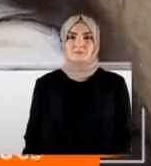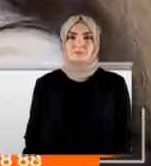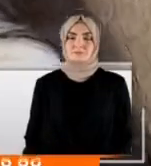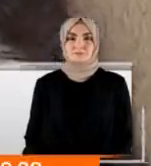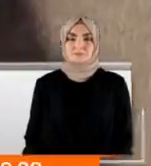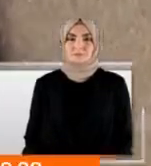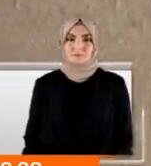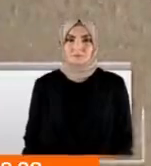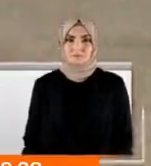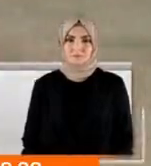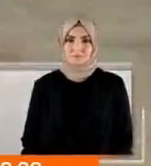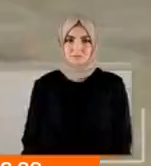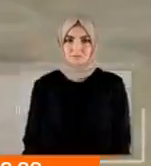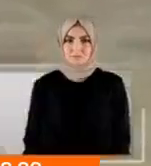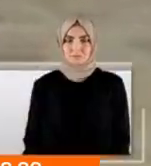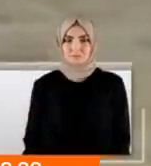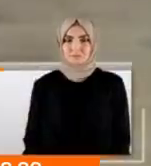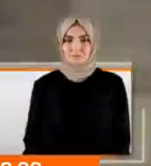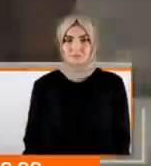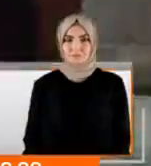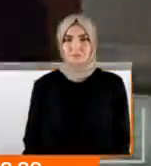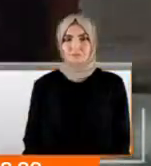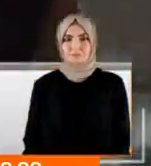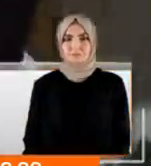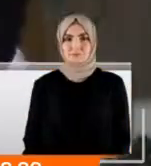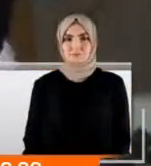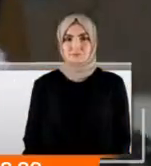Duvarlar falan hep kan içindeydi. Bayağı bir kan kaybetmiş.